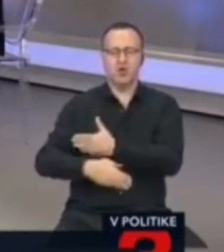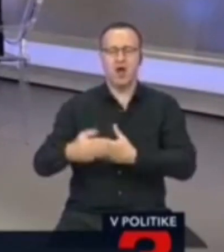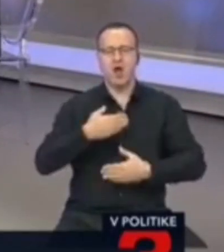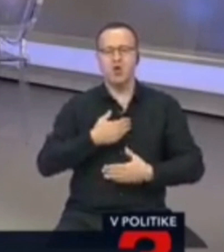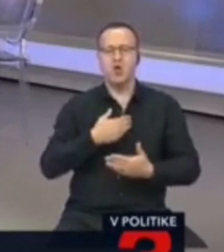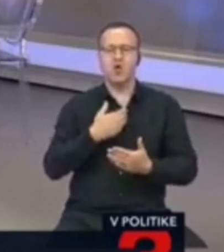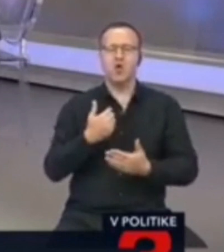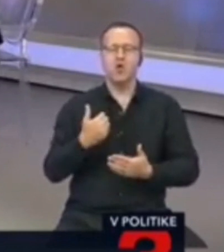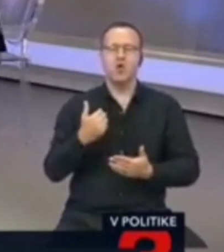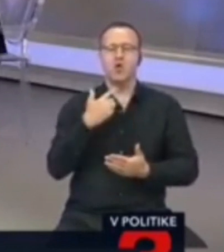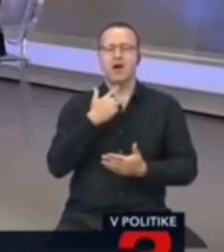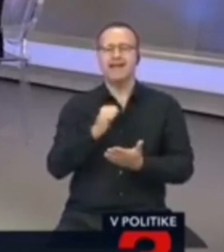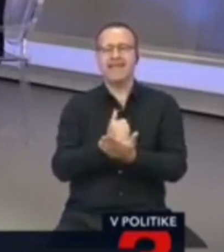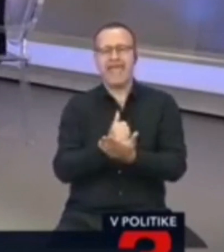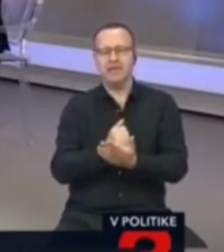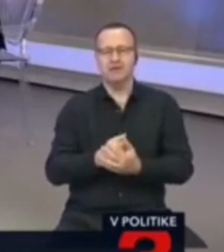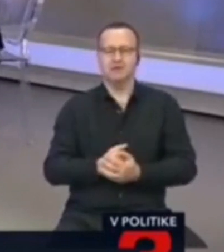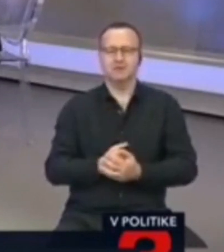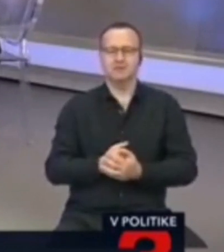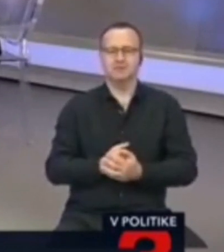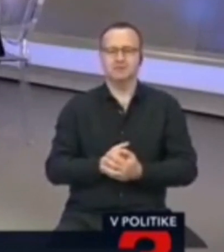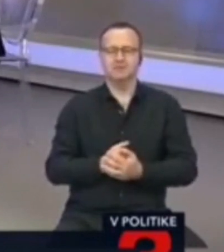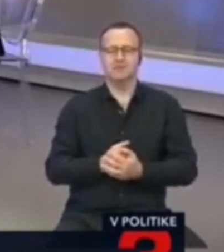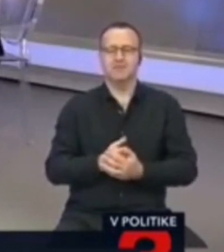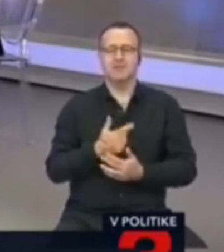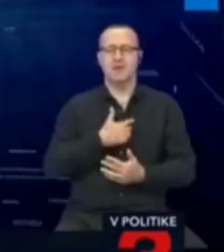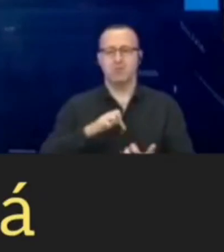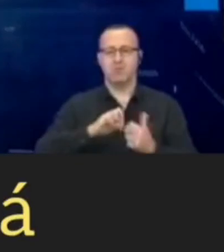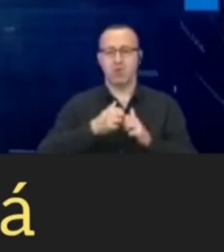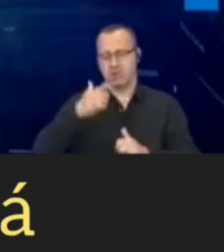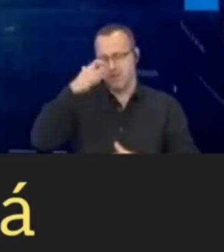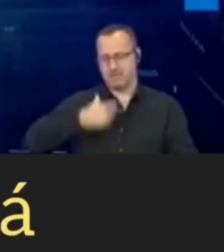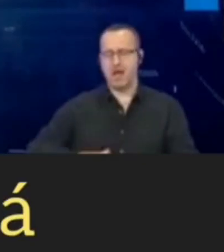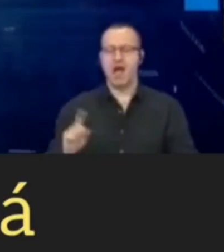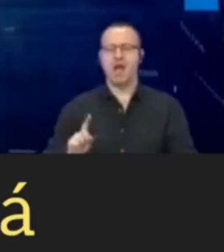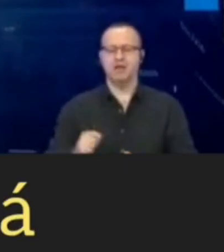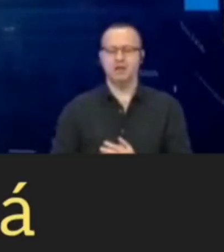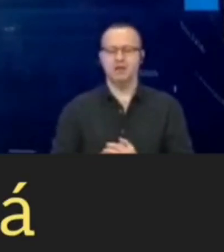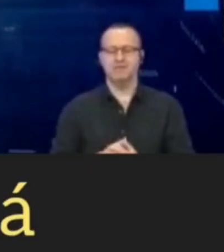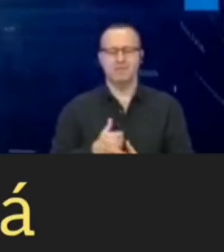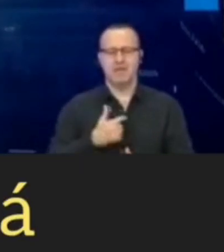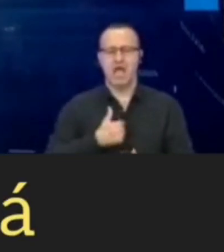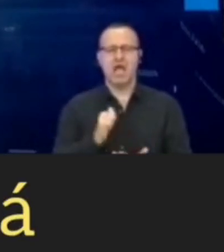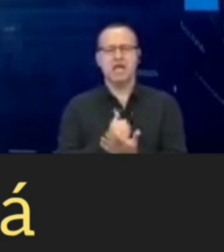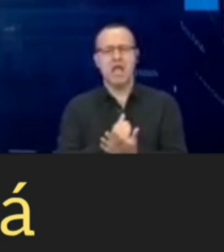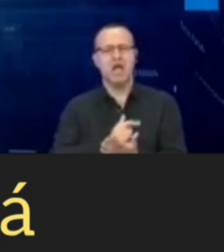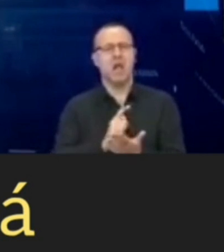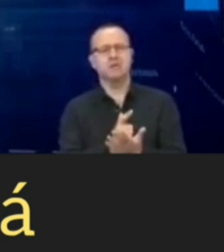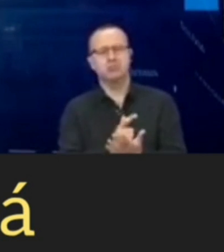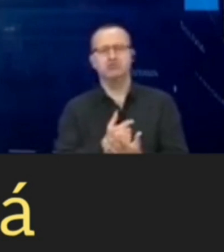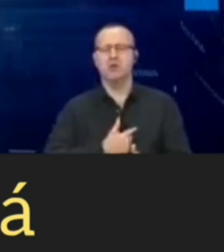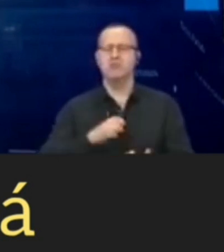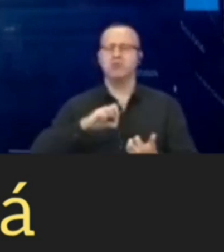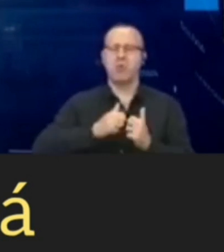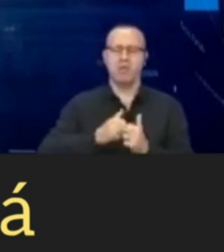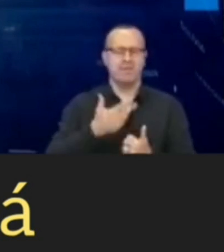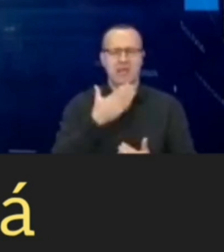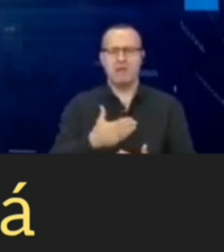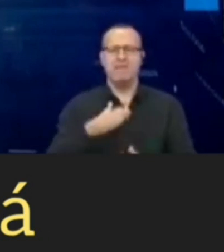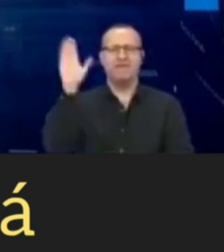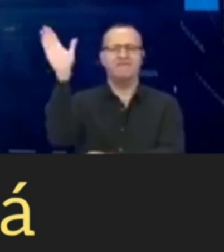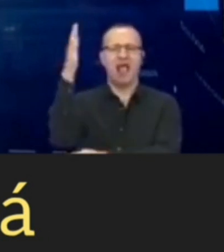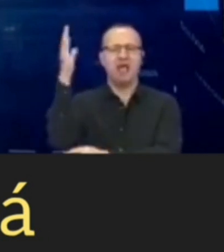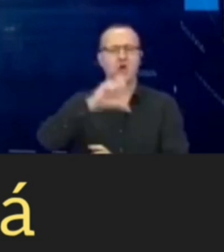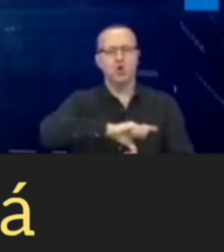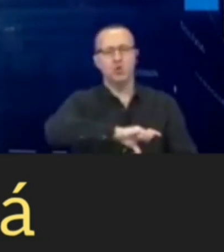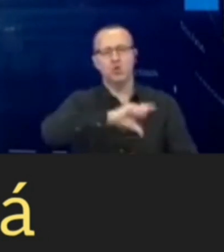žiaden problém, nikdy som ani nemal. Ja mám problém s tým, aby sa tieto vlajky a symboly vyvesovali na